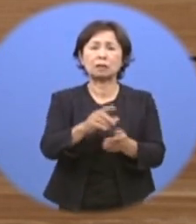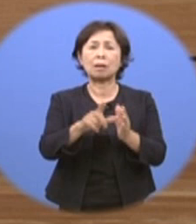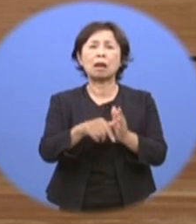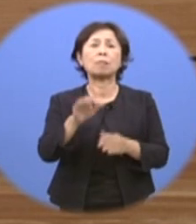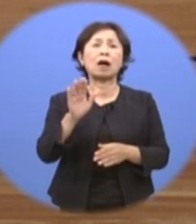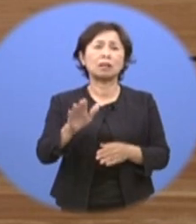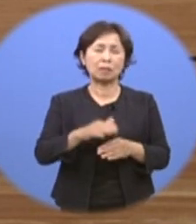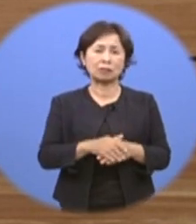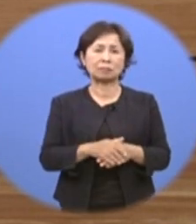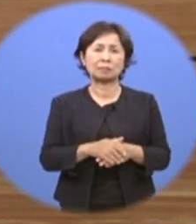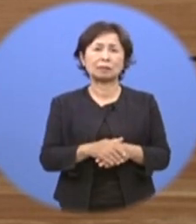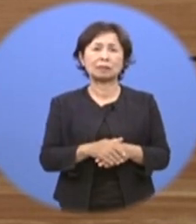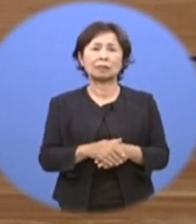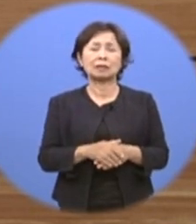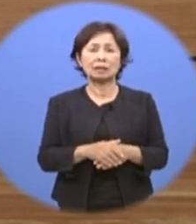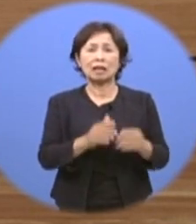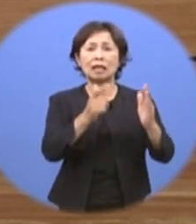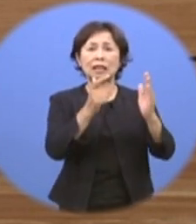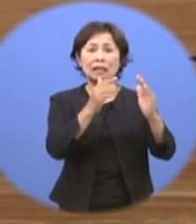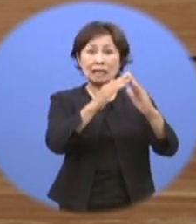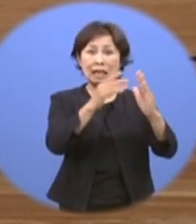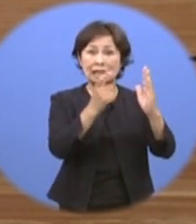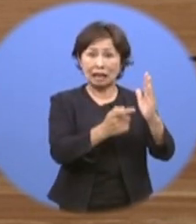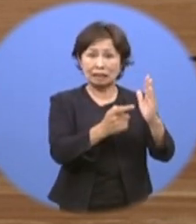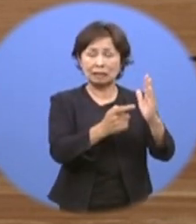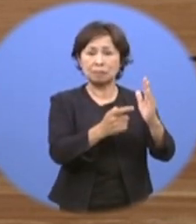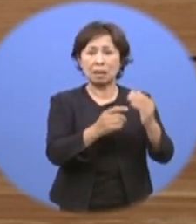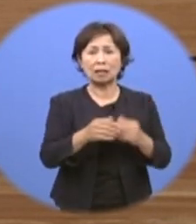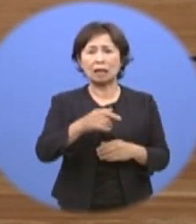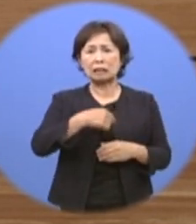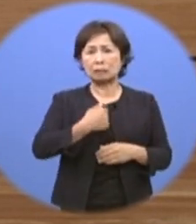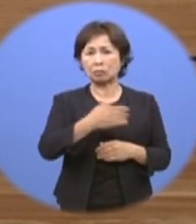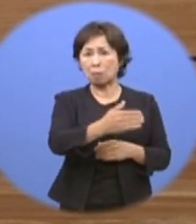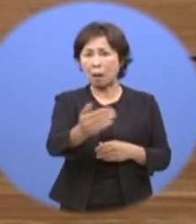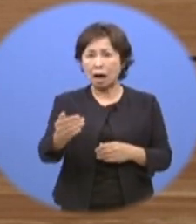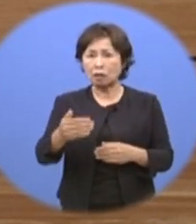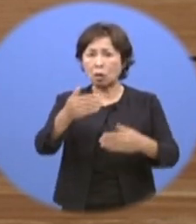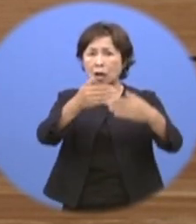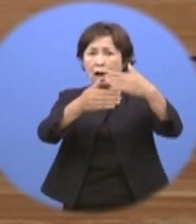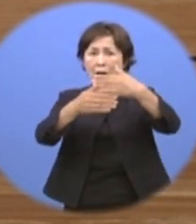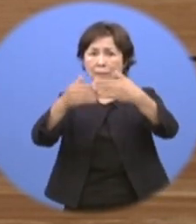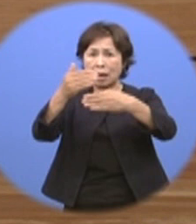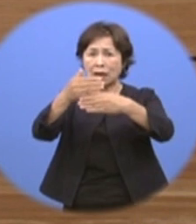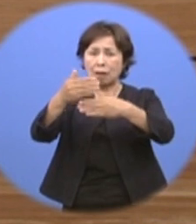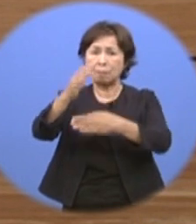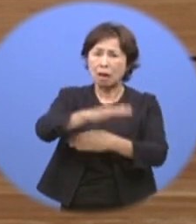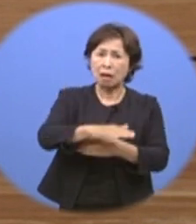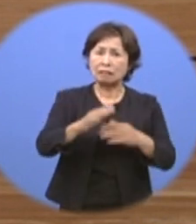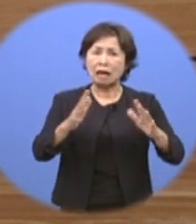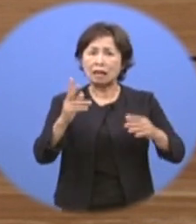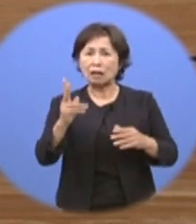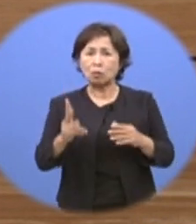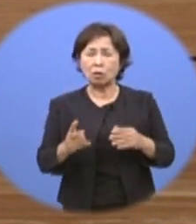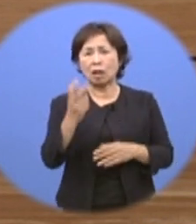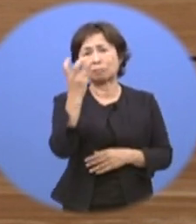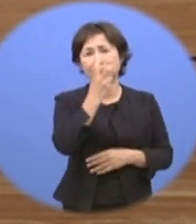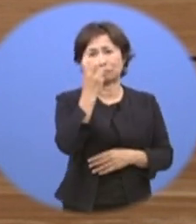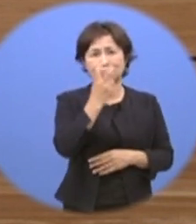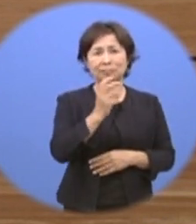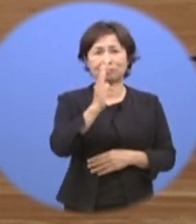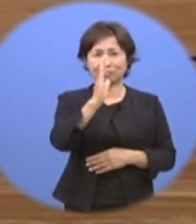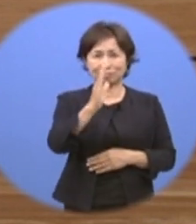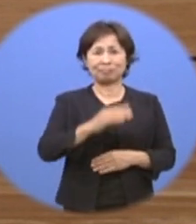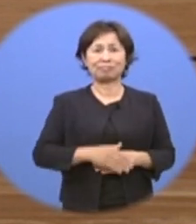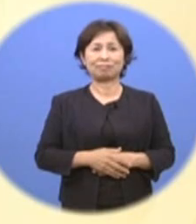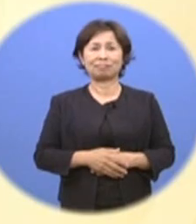。住宅の耐震性だけでなく、ご自宅周りの塀などが地震時に倒れたりすることがないか合わせて確認していただけたらと思います